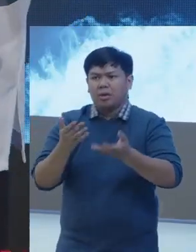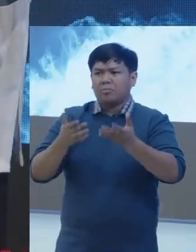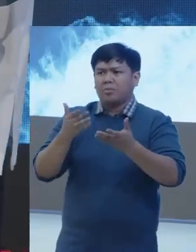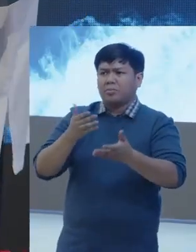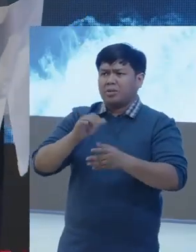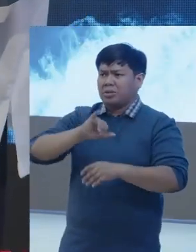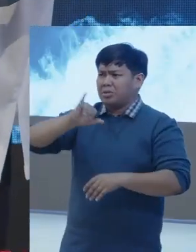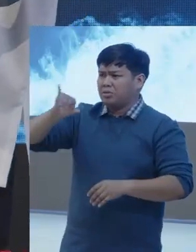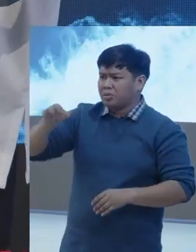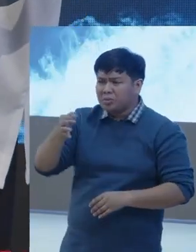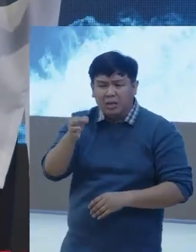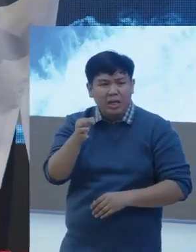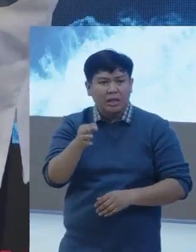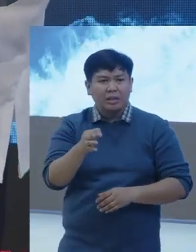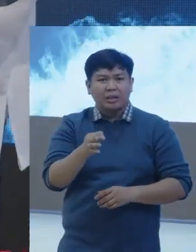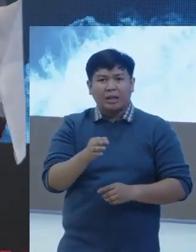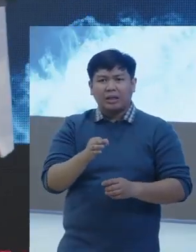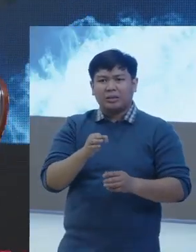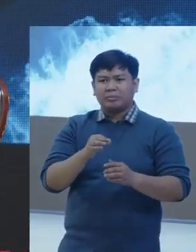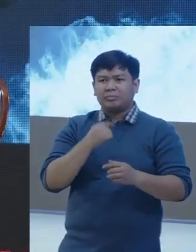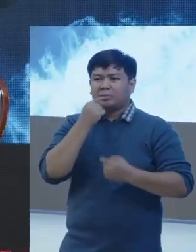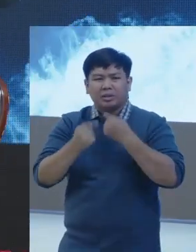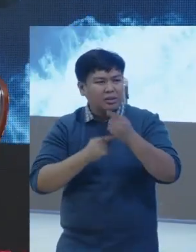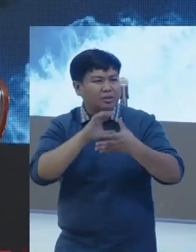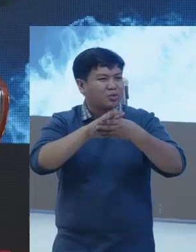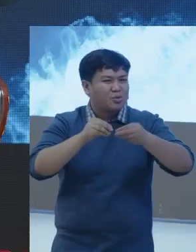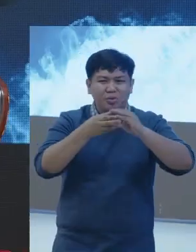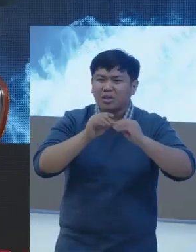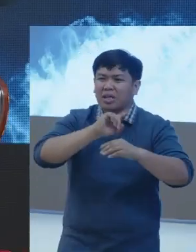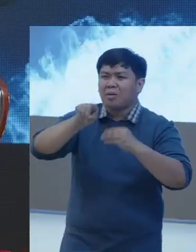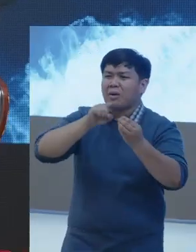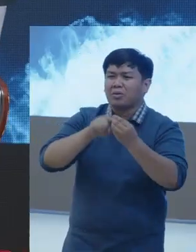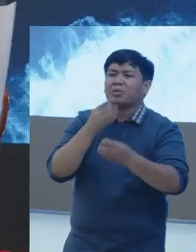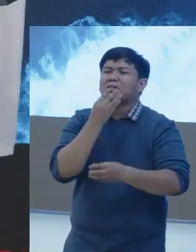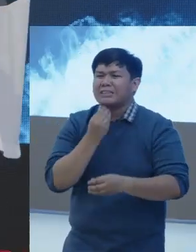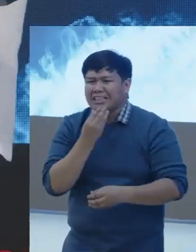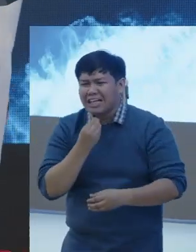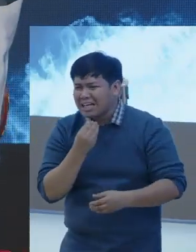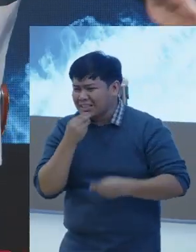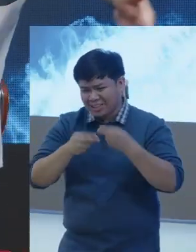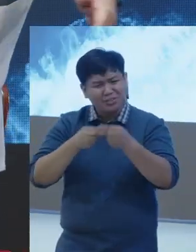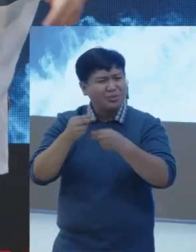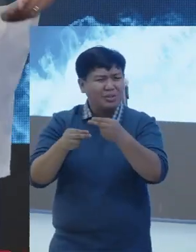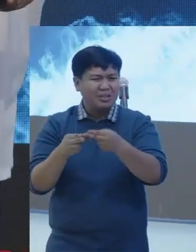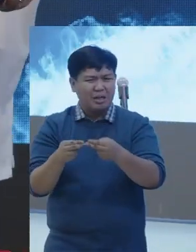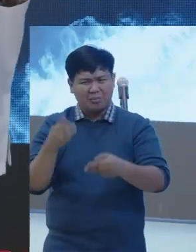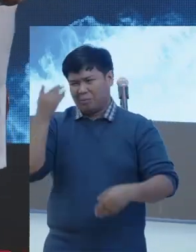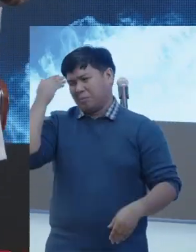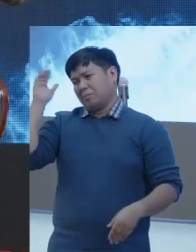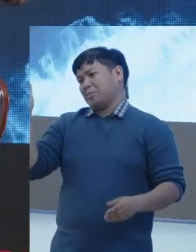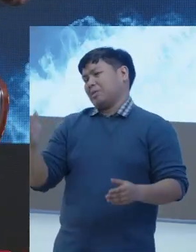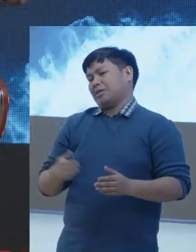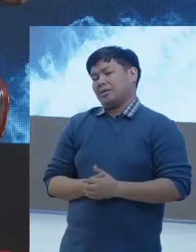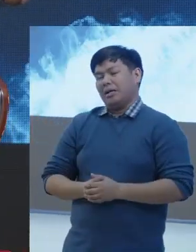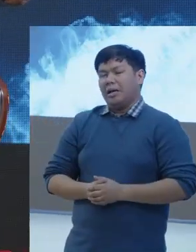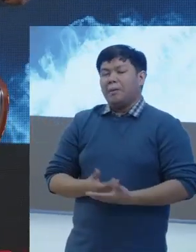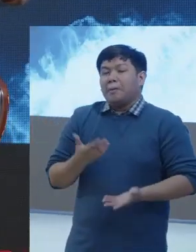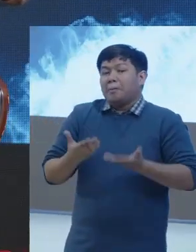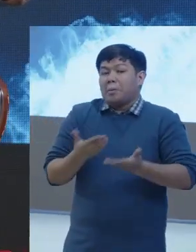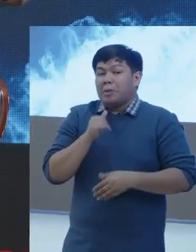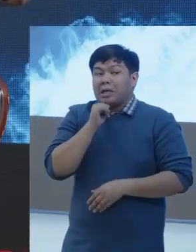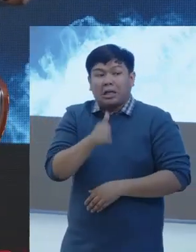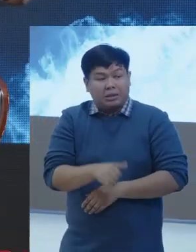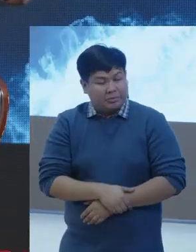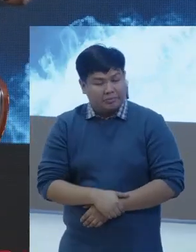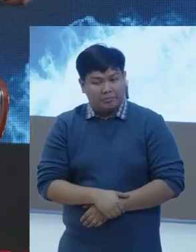Israel magmula pa sa creation, papunta sa Egypt, papunta sa ilang, papunta sa pag-conquer ng land, sa kanilang